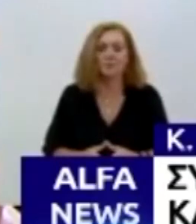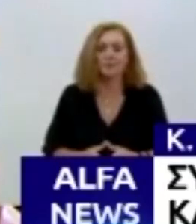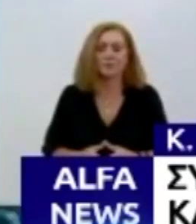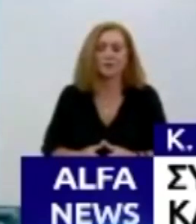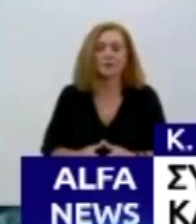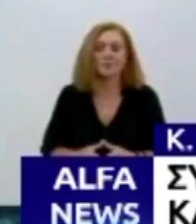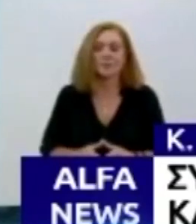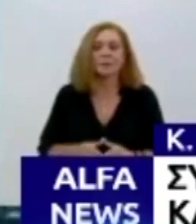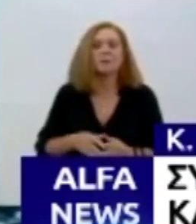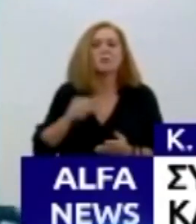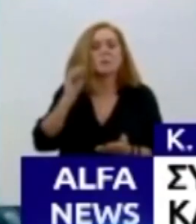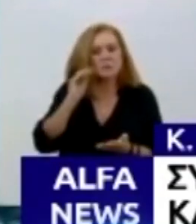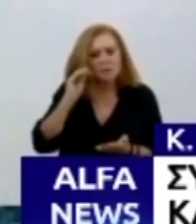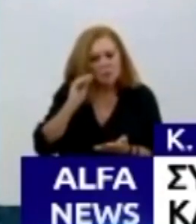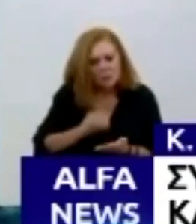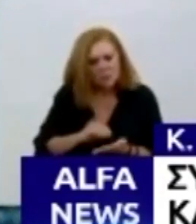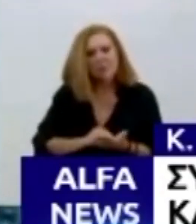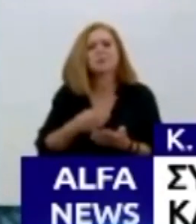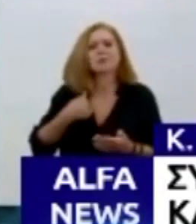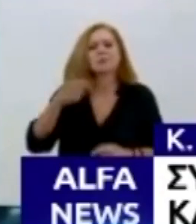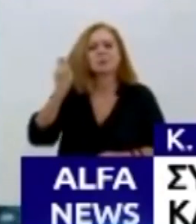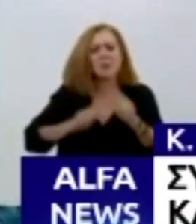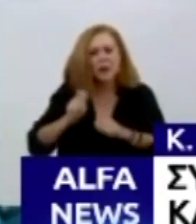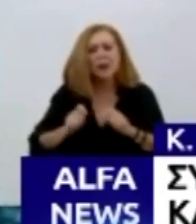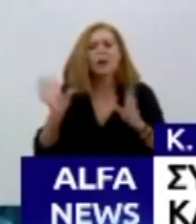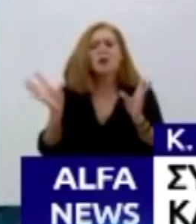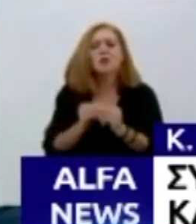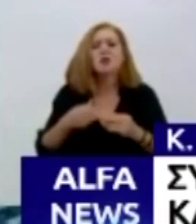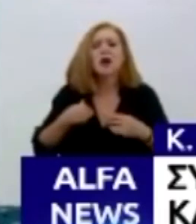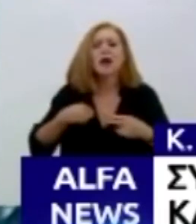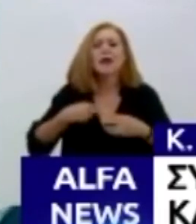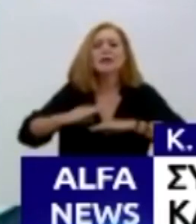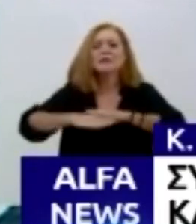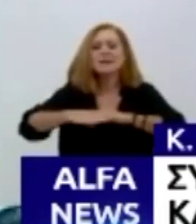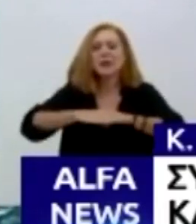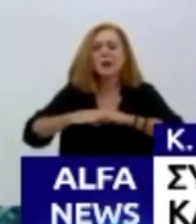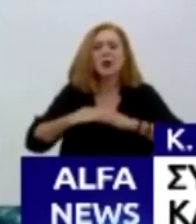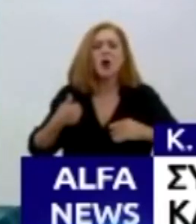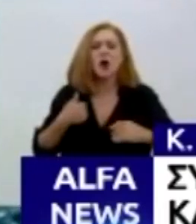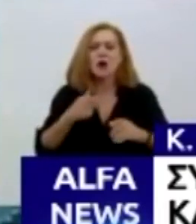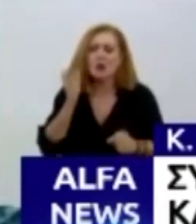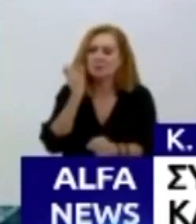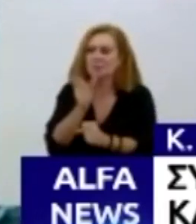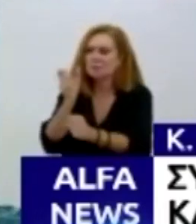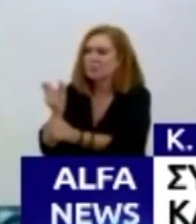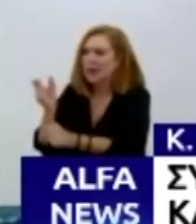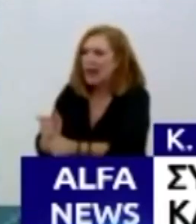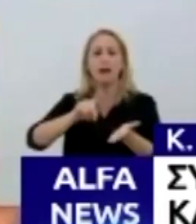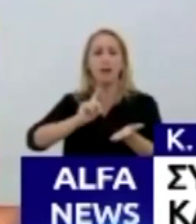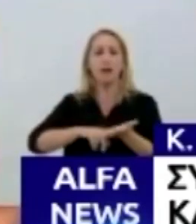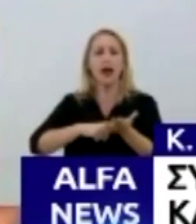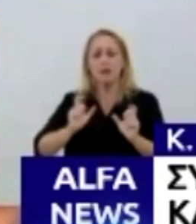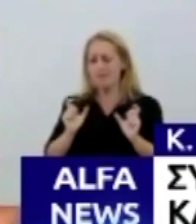Μαζί με μια σειρά από άλλες παρεμβάσεις για τη φύλαξη των συνόρων μας, την καλύτερη φύλαξη των συνόρων μας και στην στεριά αλλά και στη